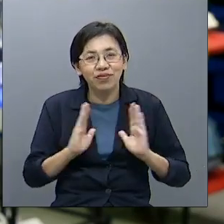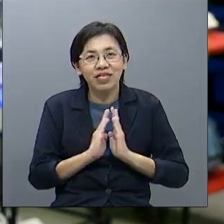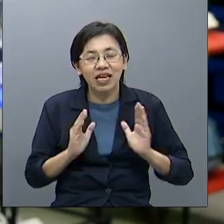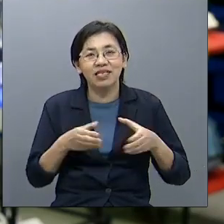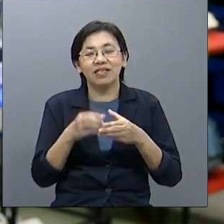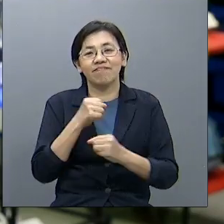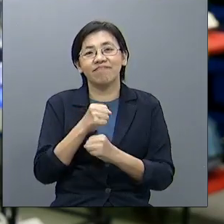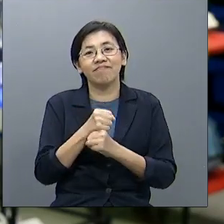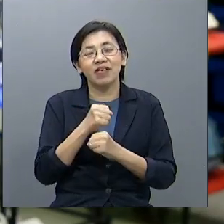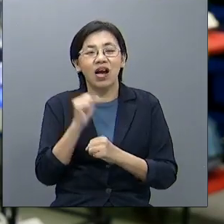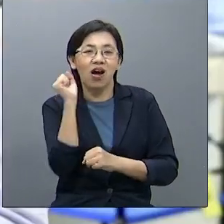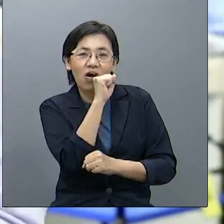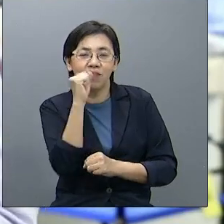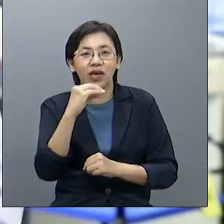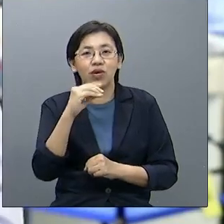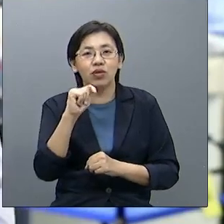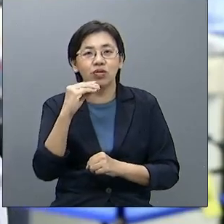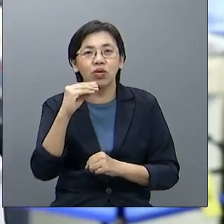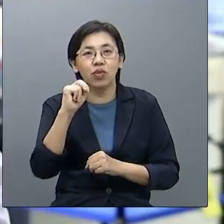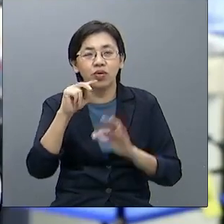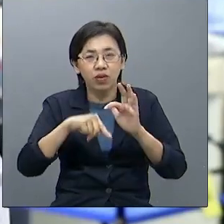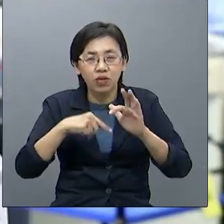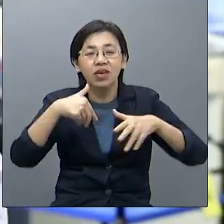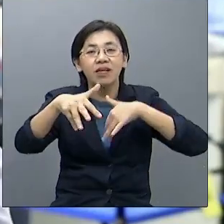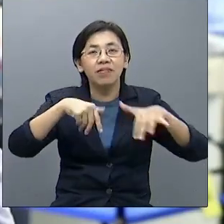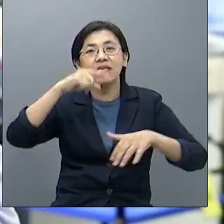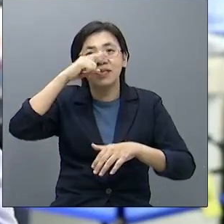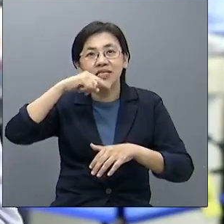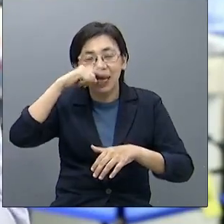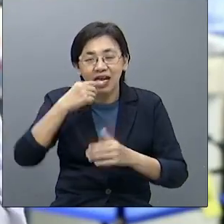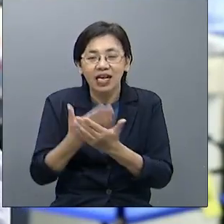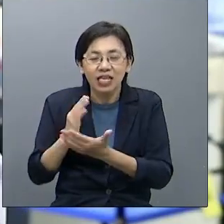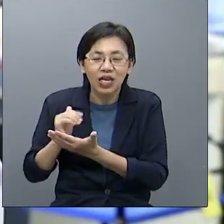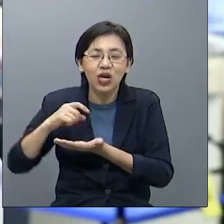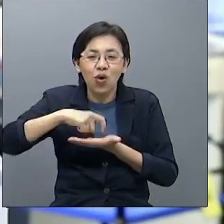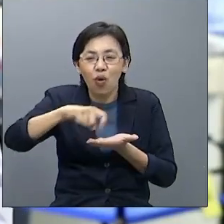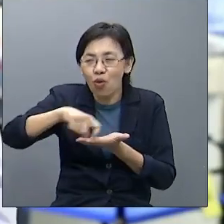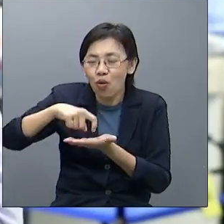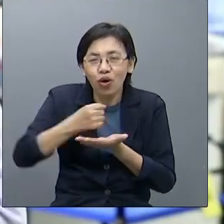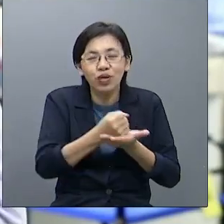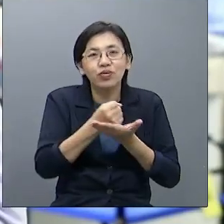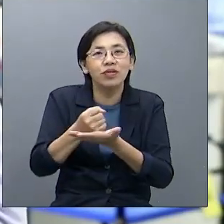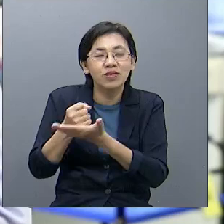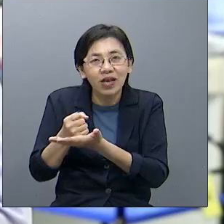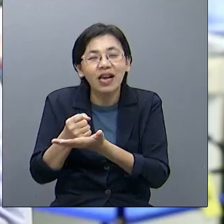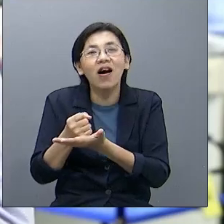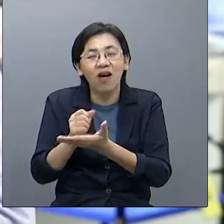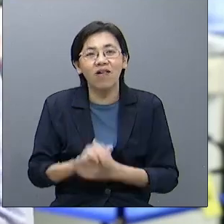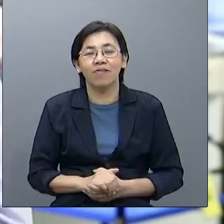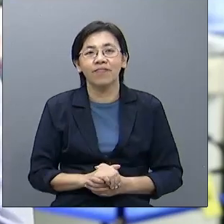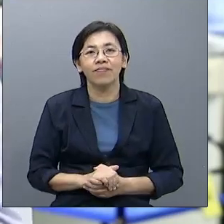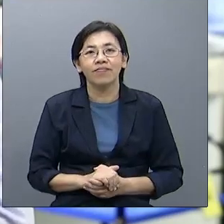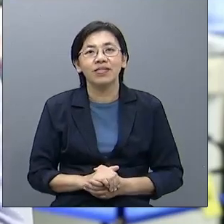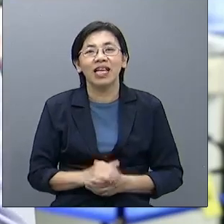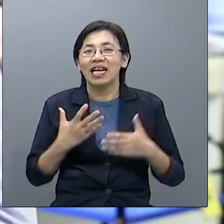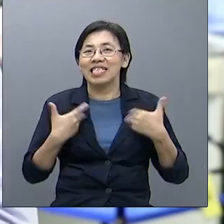งานของไอโตโนเนาะรวมถึงประชาชนคนไทยแหละที่เพิ่นโอนเงินมาช่วยเหลือเนาะแล้วก็เพิ่นก็จะได้แบ่งให้ห้องหมอเข่งขมวนเฮาเนาะตัวนี้ก็